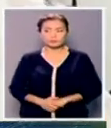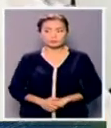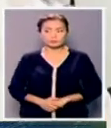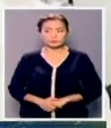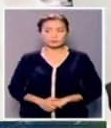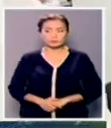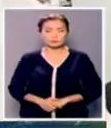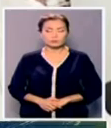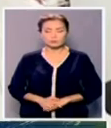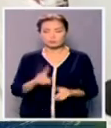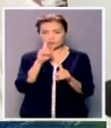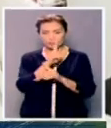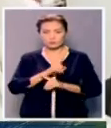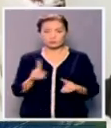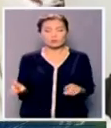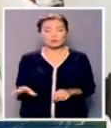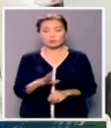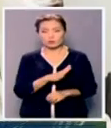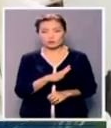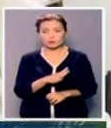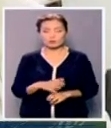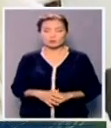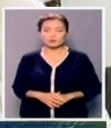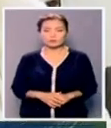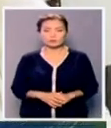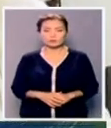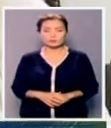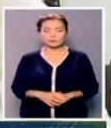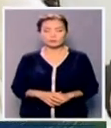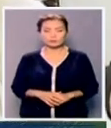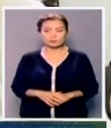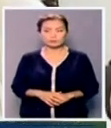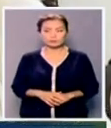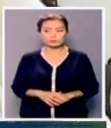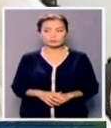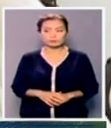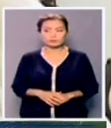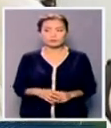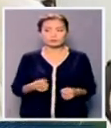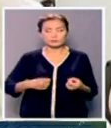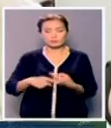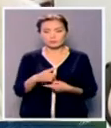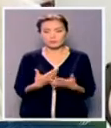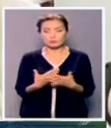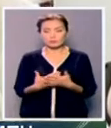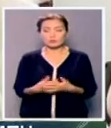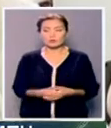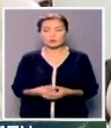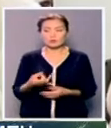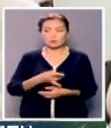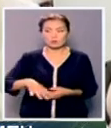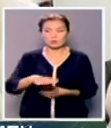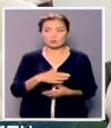кездесу басқаша бір формалдық емес форматта өтіп атыр. Бұл кездесудің ерекшелігі біздер осы біздің